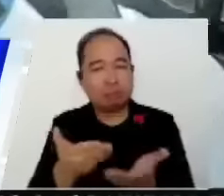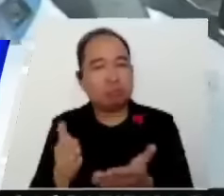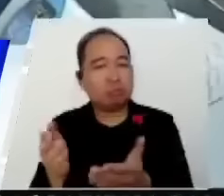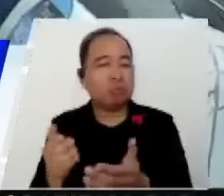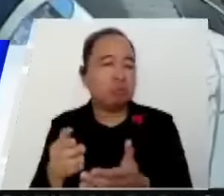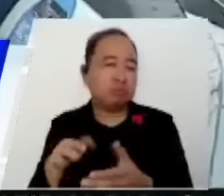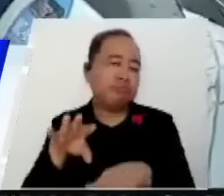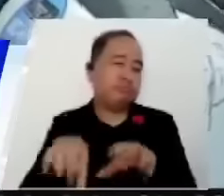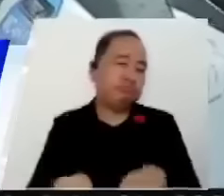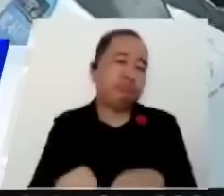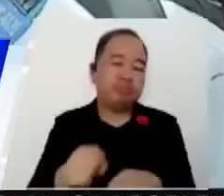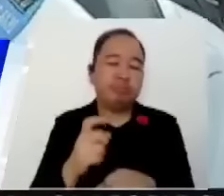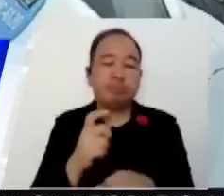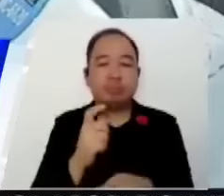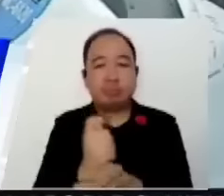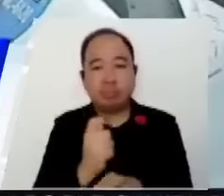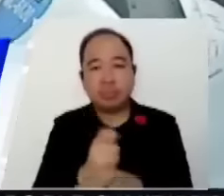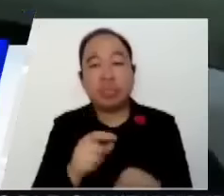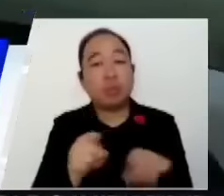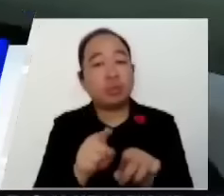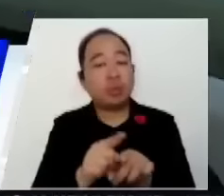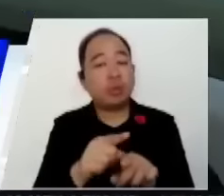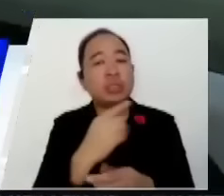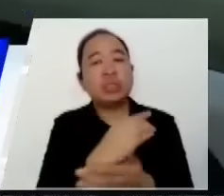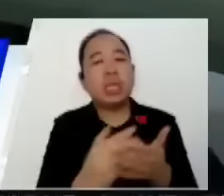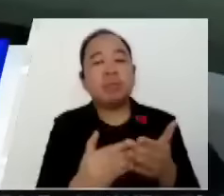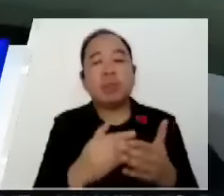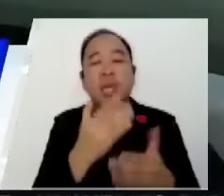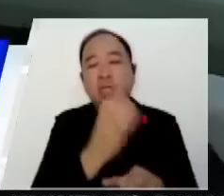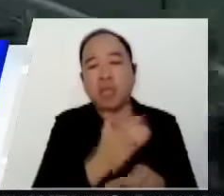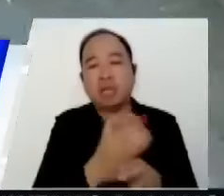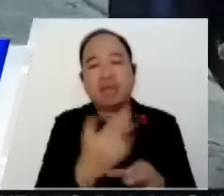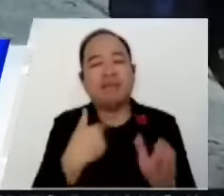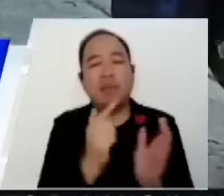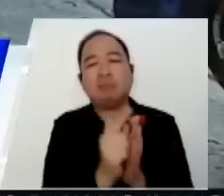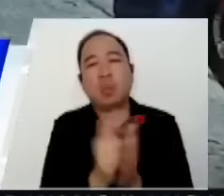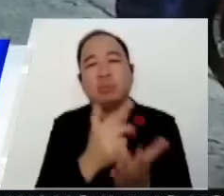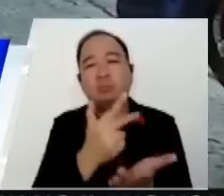Natiketan din ang ilang sasakyan ng illegal parking. Ang iba rito, hinatak.